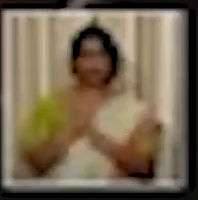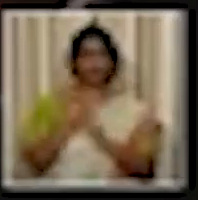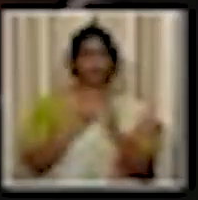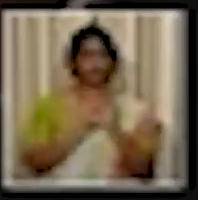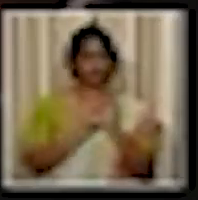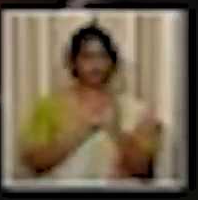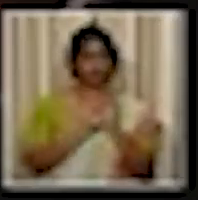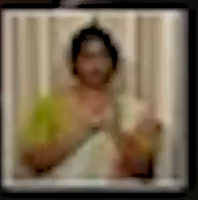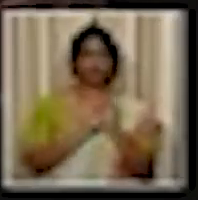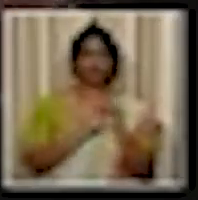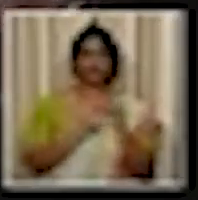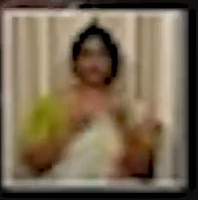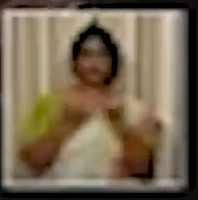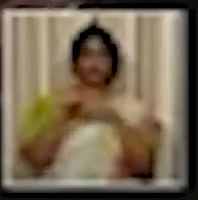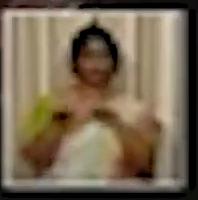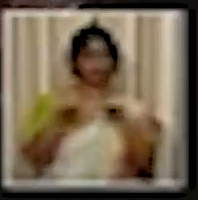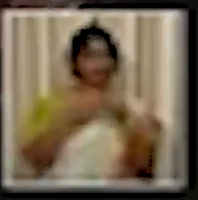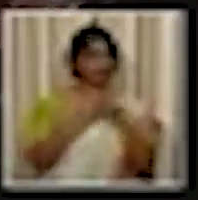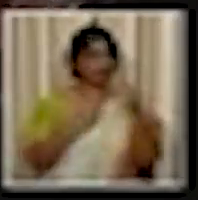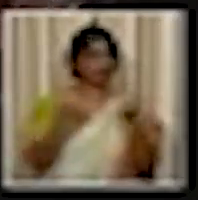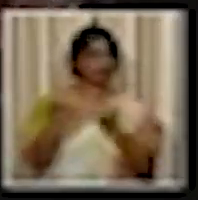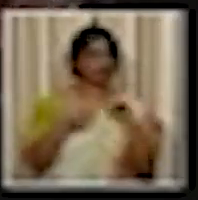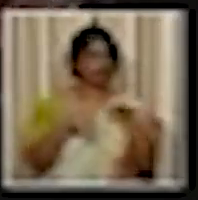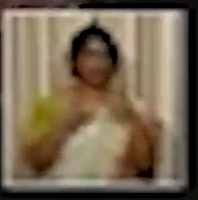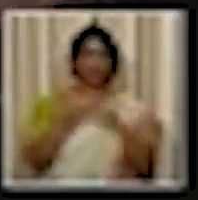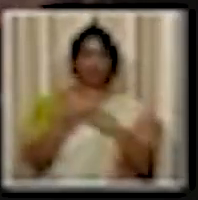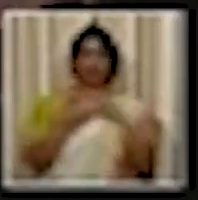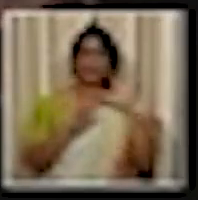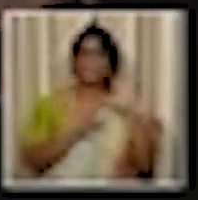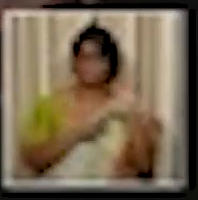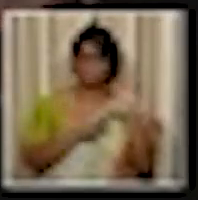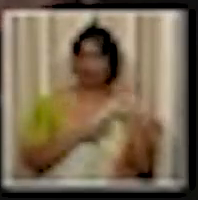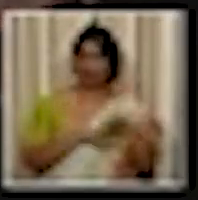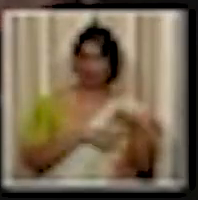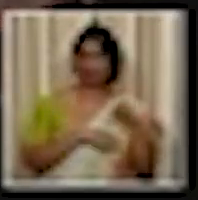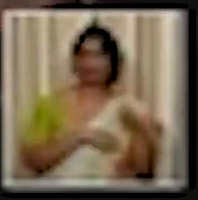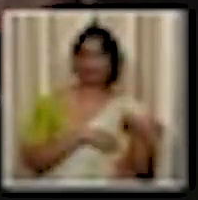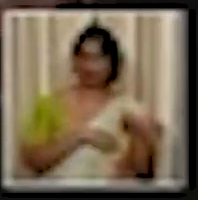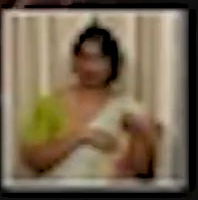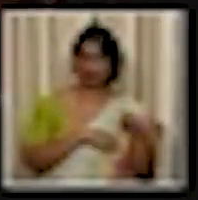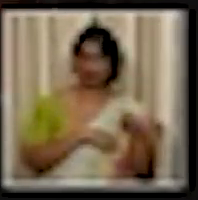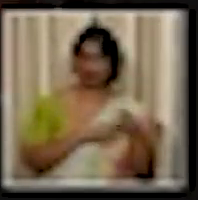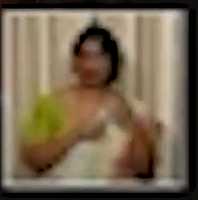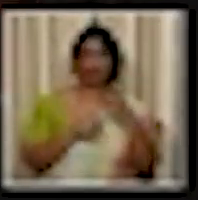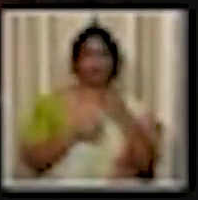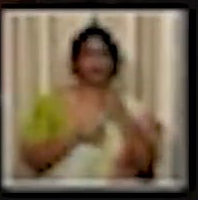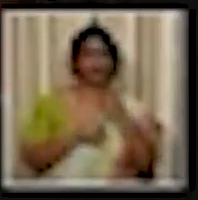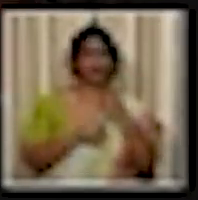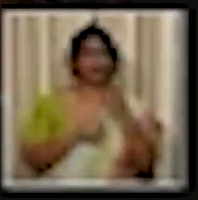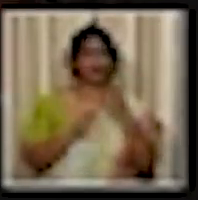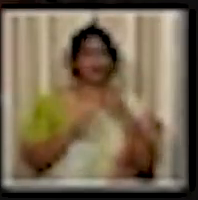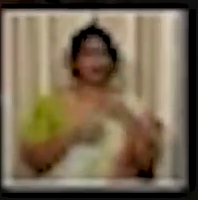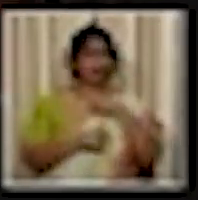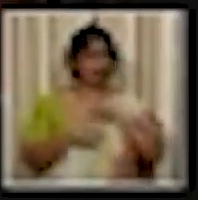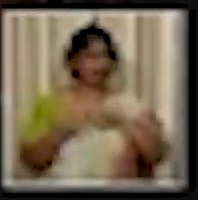දැන් ඔය පාකින් එකට දීලා තියෙන රතගාල අක්කර 5ක වගේ ඉඩමක්. ඒකේ මේ මේ ආයතනයේ මේ ස්විස් ලංකා